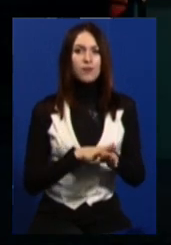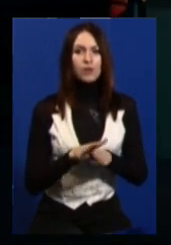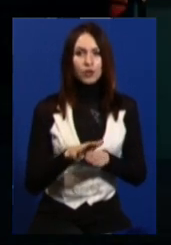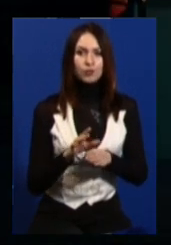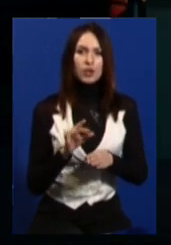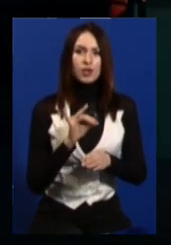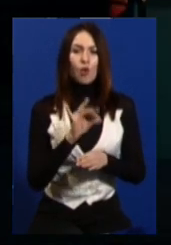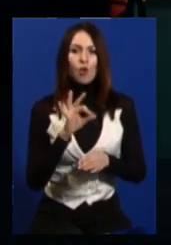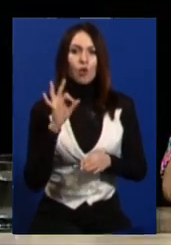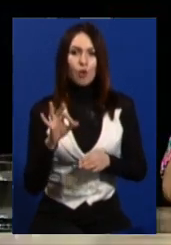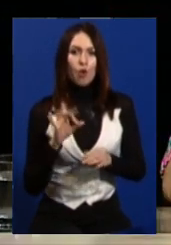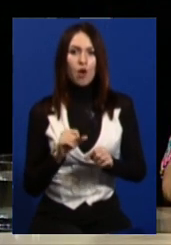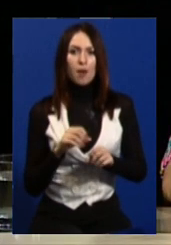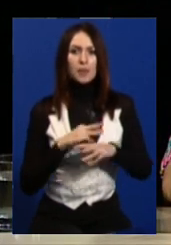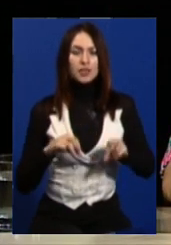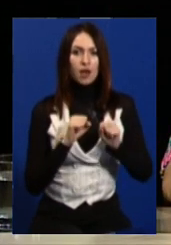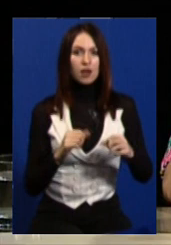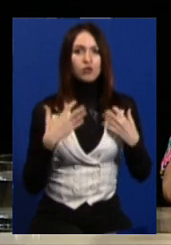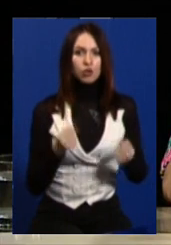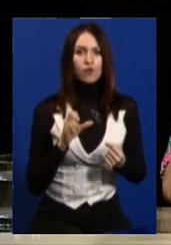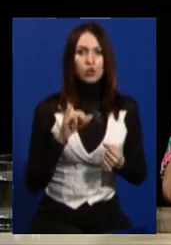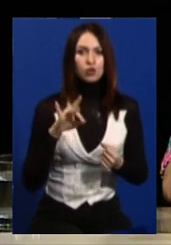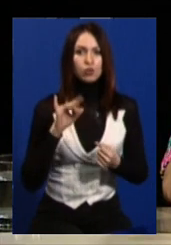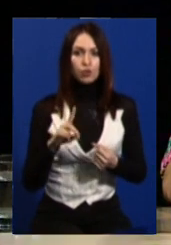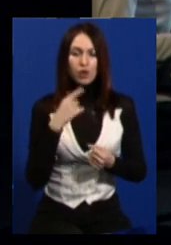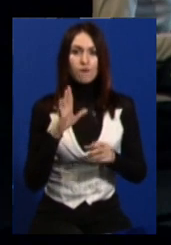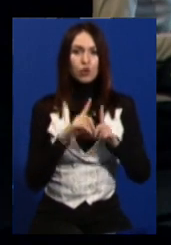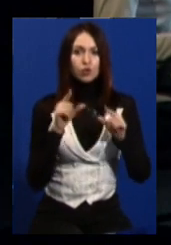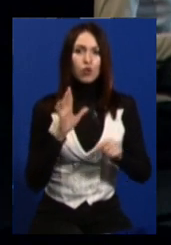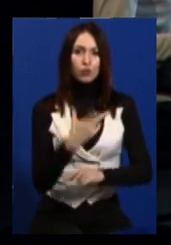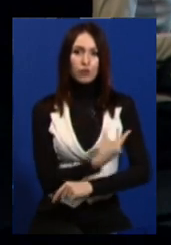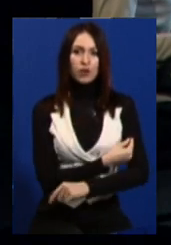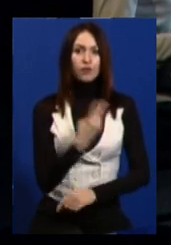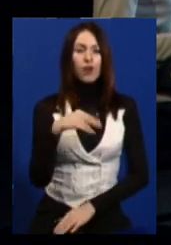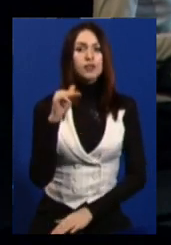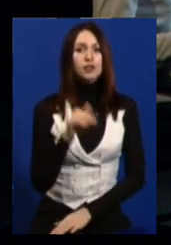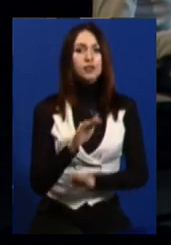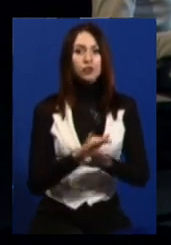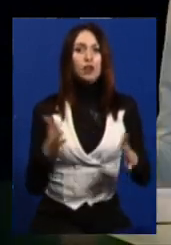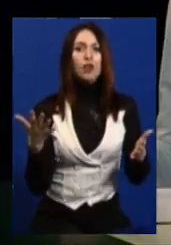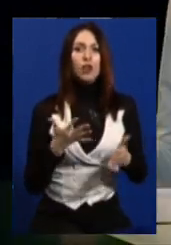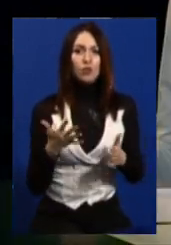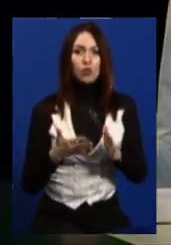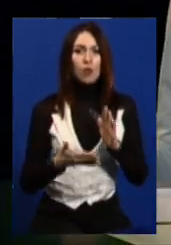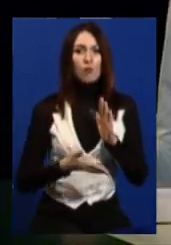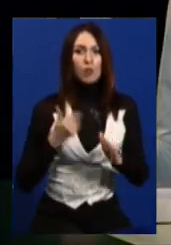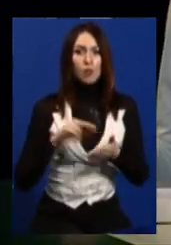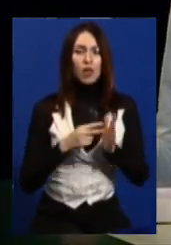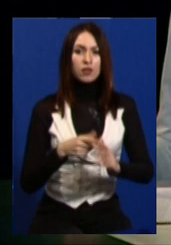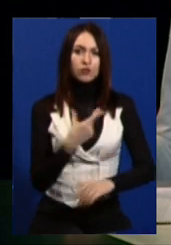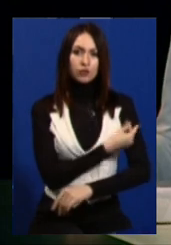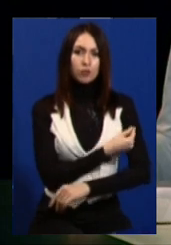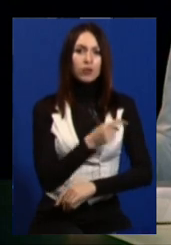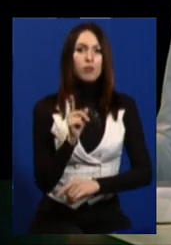Уляна Супрун. Мобільні бригади медичних фахівців у школах вакцинуватимуть 20 тисяч дітей, які пропустили планові щеплення за